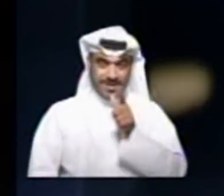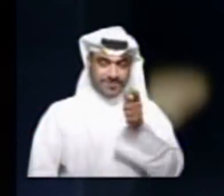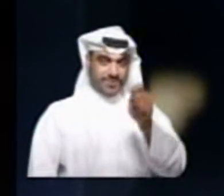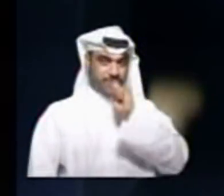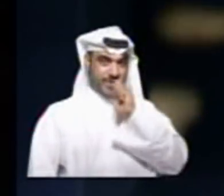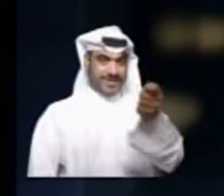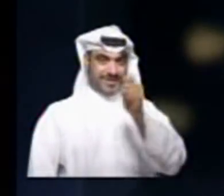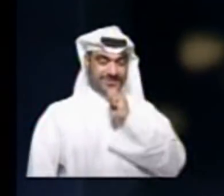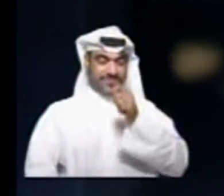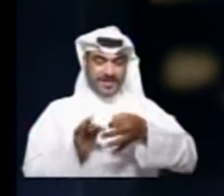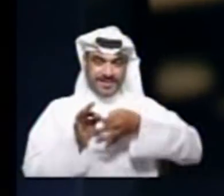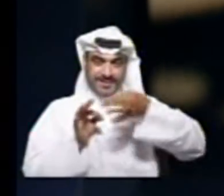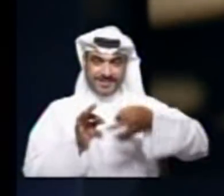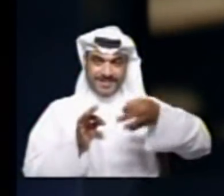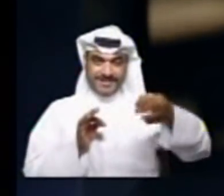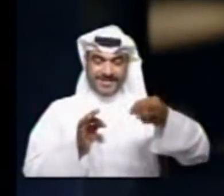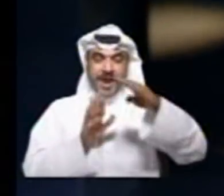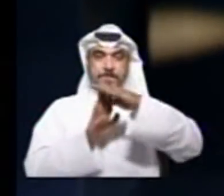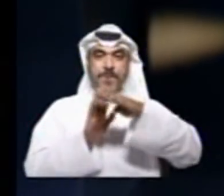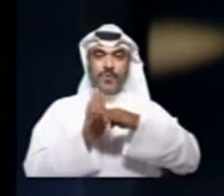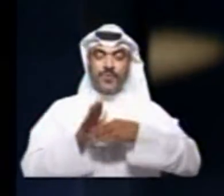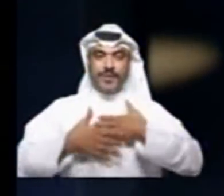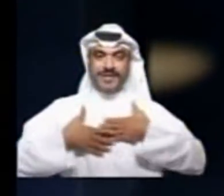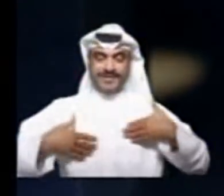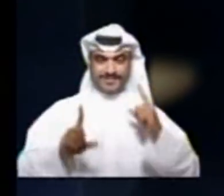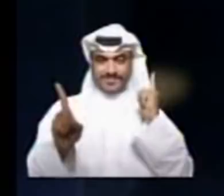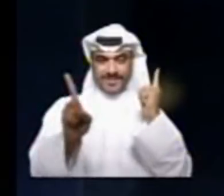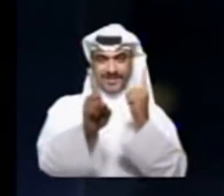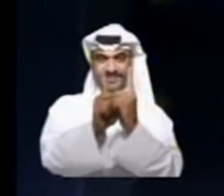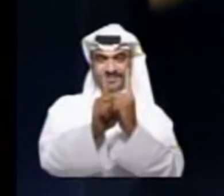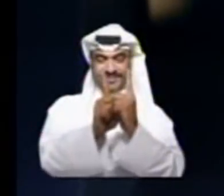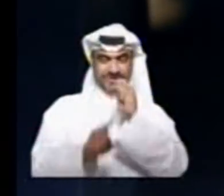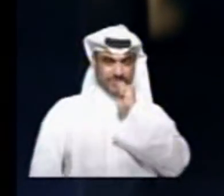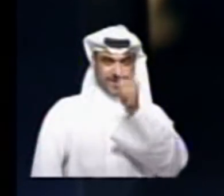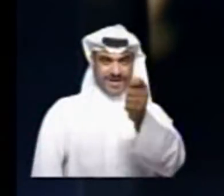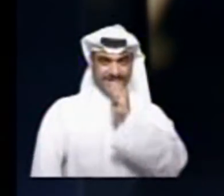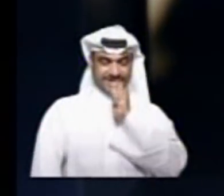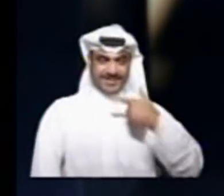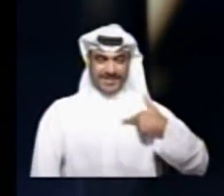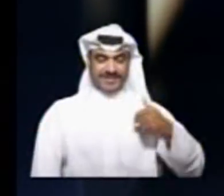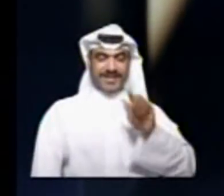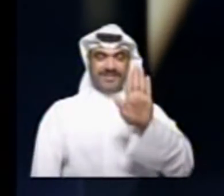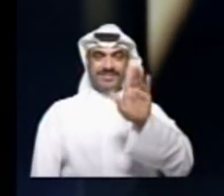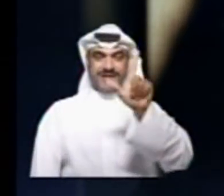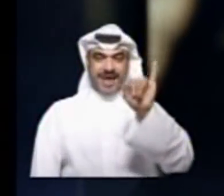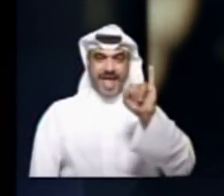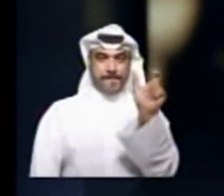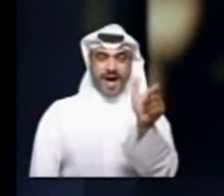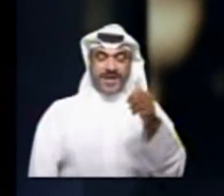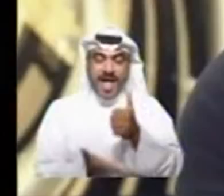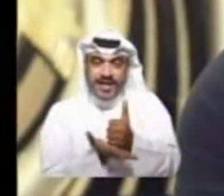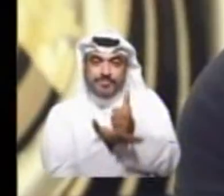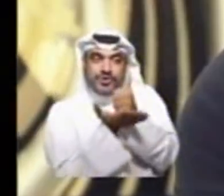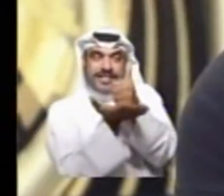بشكل أوسع مشاهدينا الكرام حول هذا الموضوع، يسعدنا أن يكون معنا في الاستديو الأستاذ سليمان الخضري، متطوع من فريق